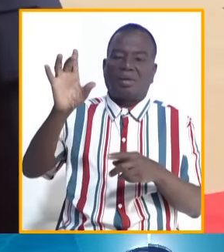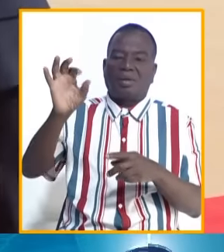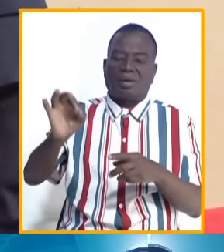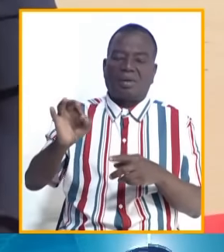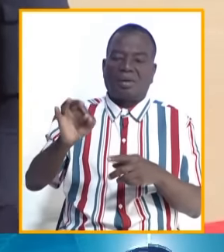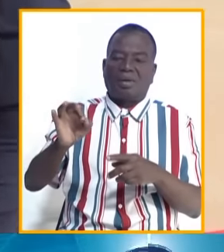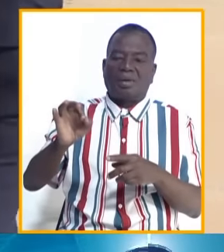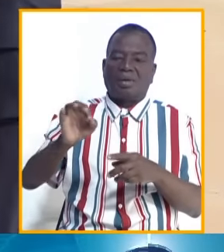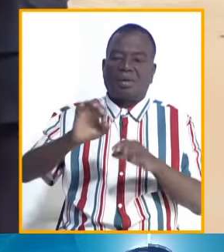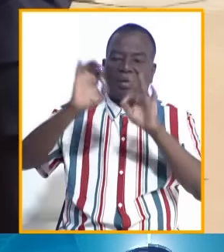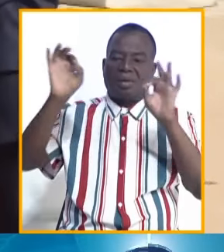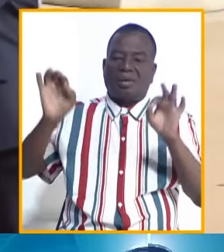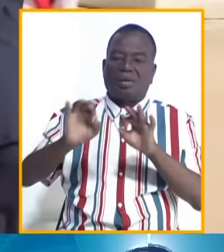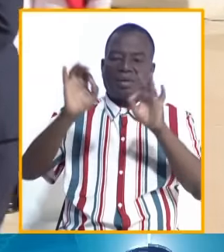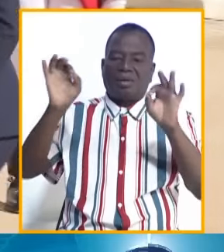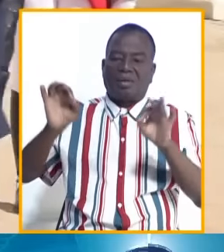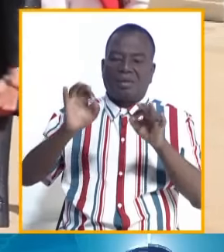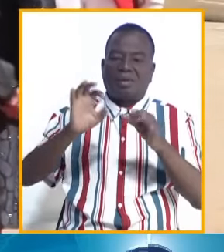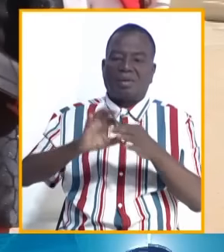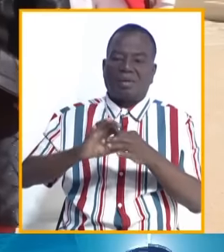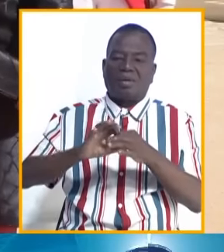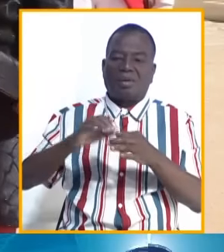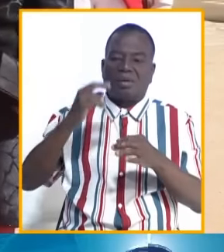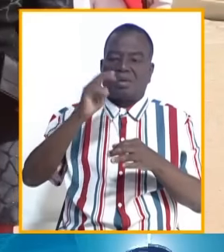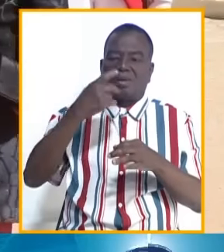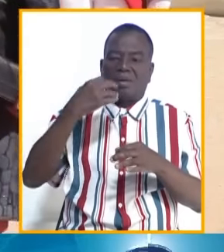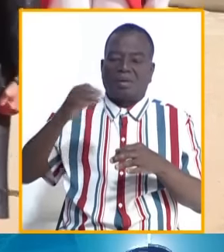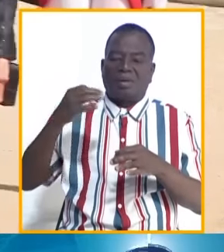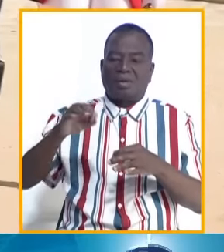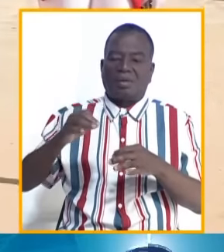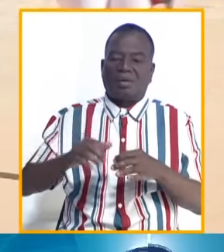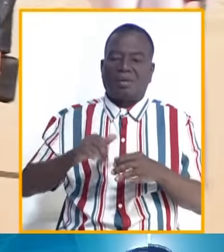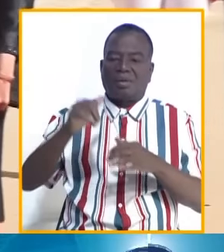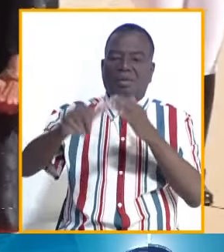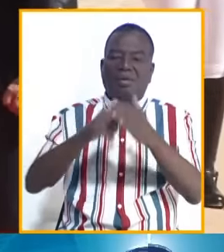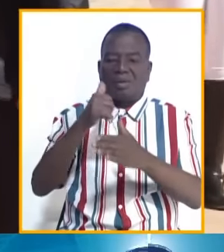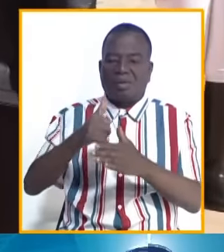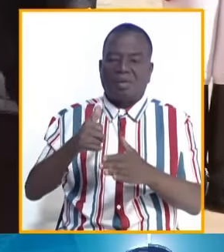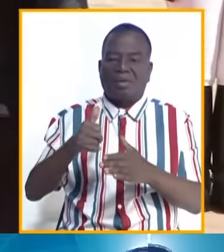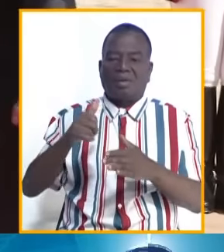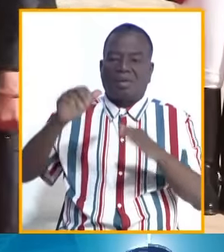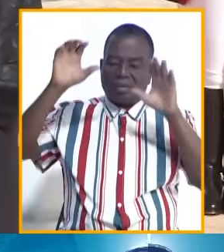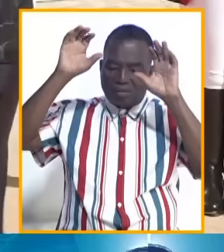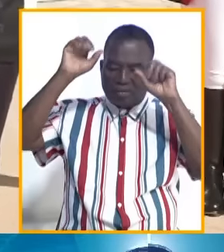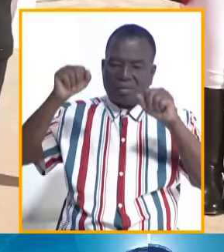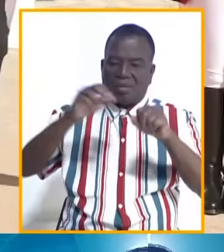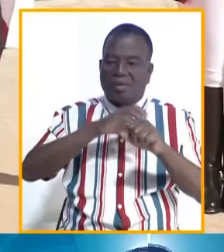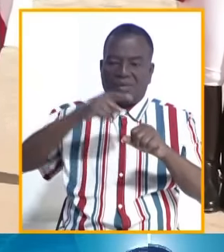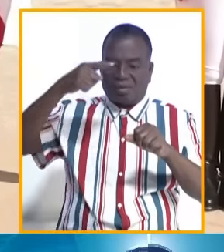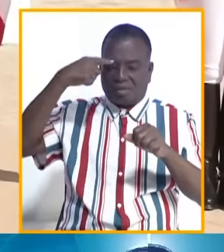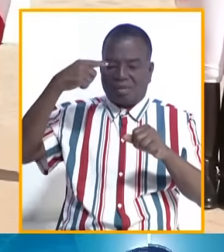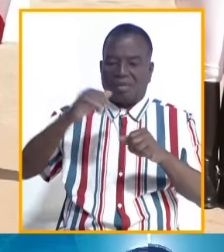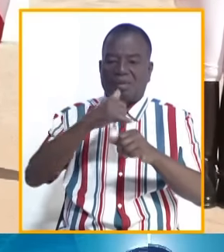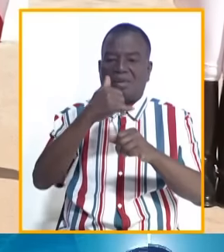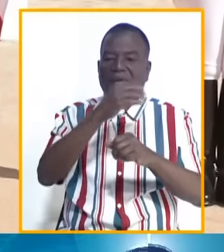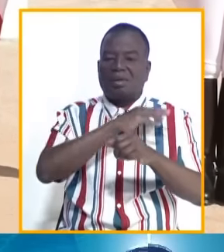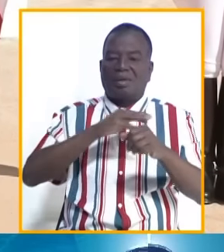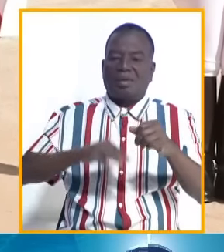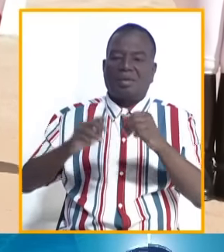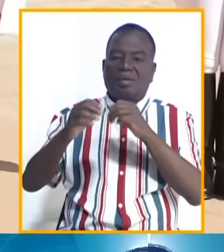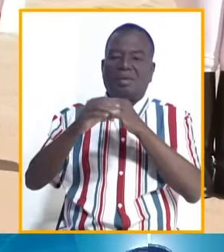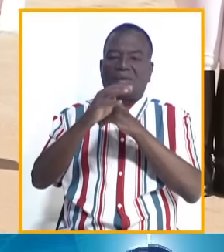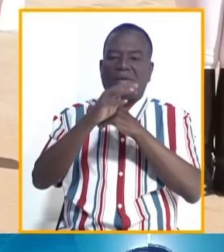ans, c'est une première. La France accueille ce vendredi la 19e édition, le 19e sommet de la